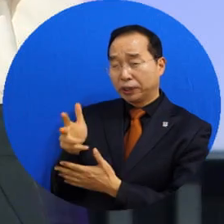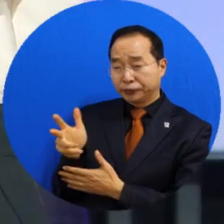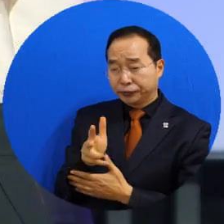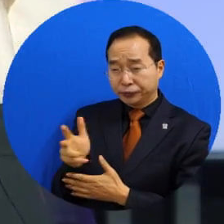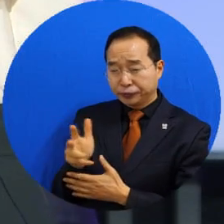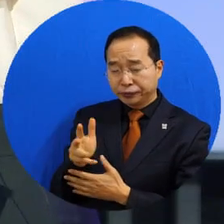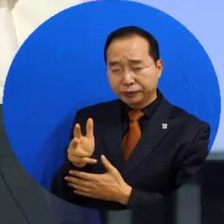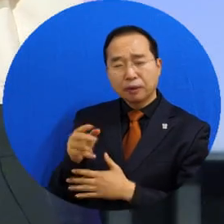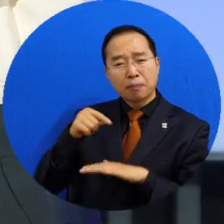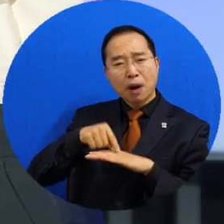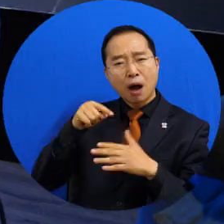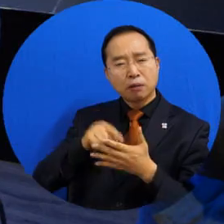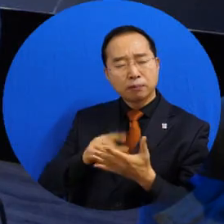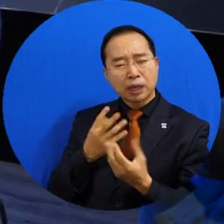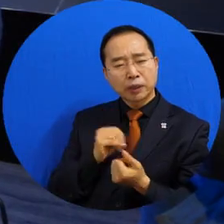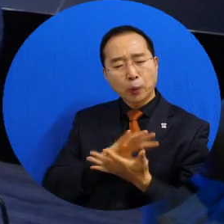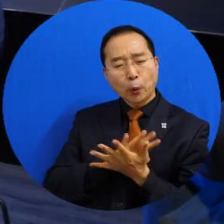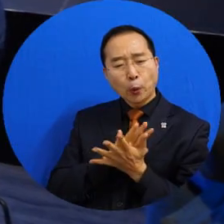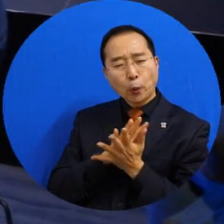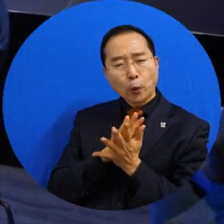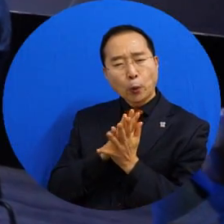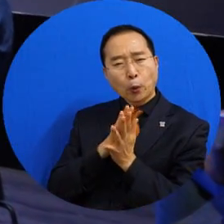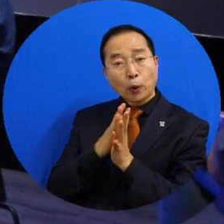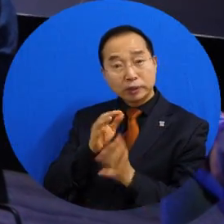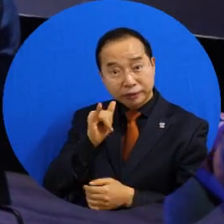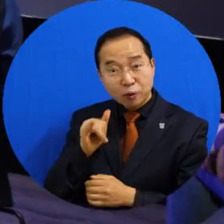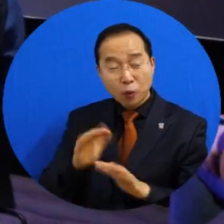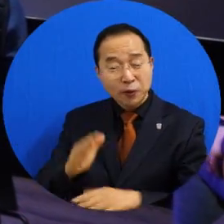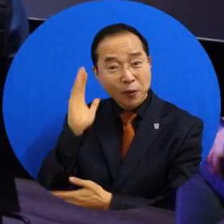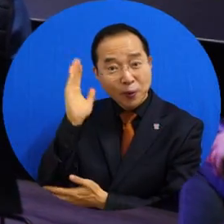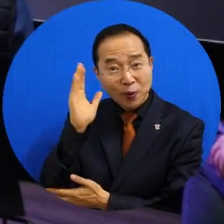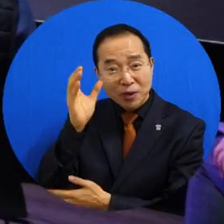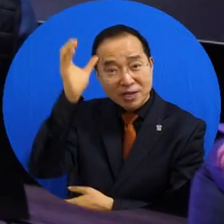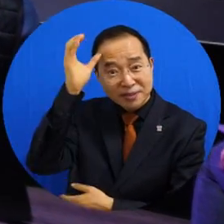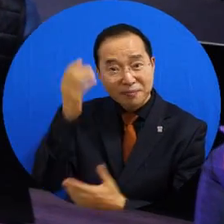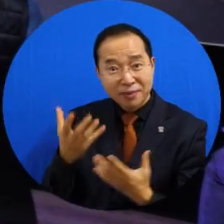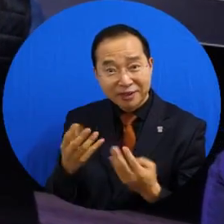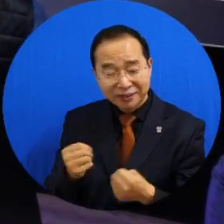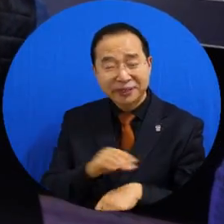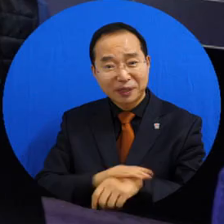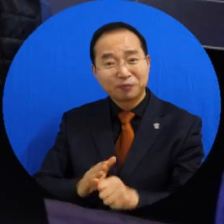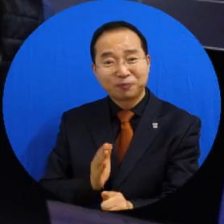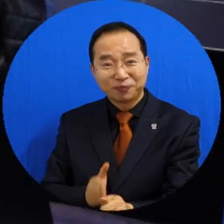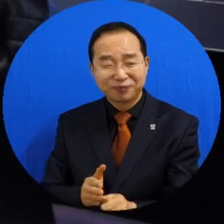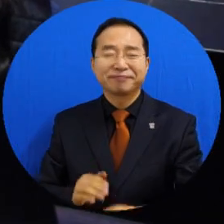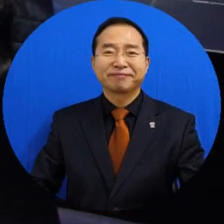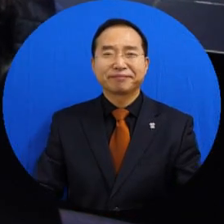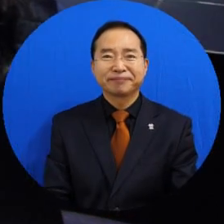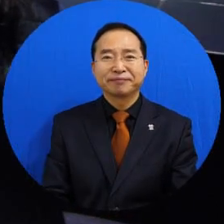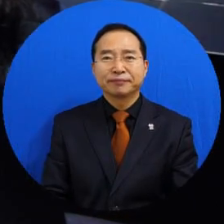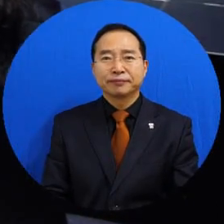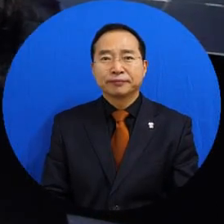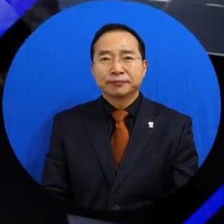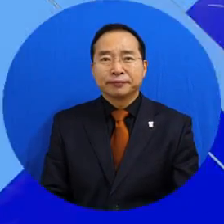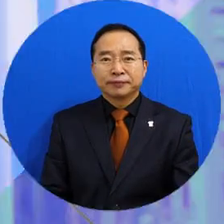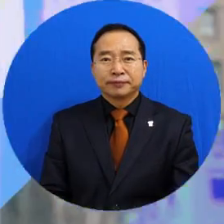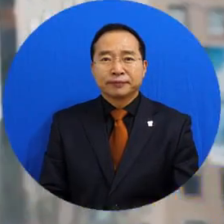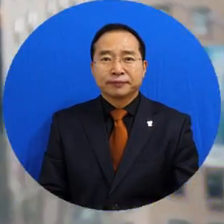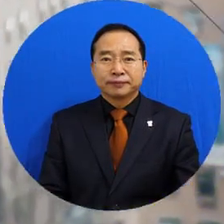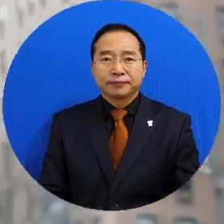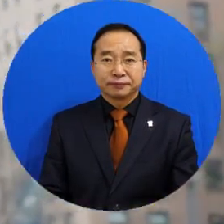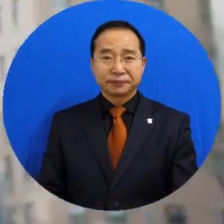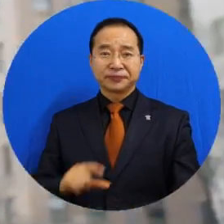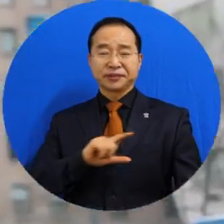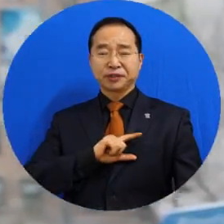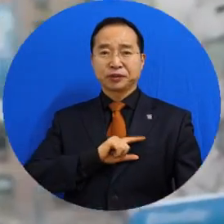많이 겪으신 것 같은데요. 네. 오늘 강연 정말 기대가 됩니다. 네. 잘 부탁드립니다. 그러겠습니다. 네. My name is